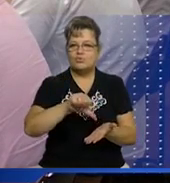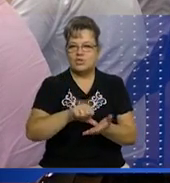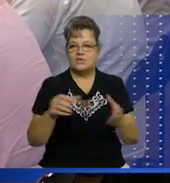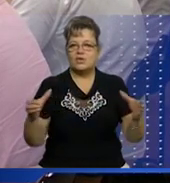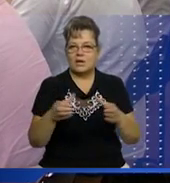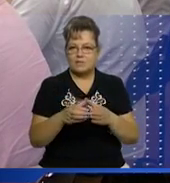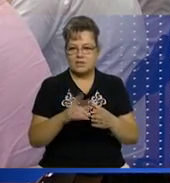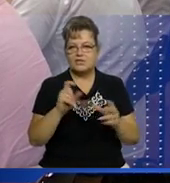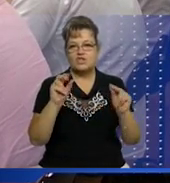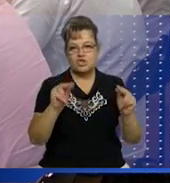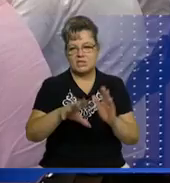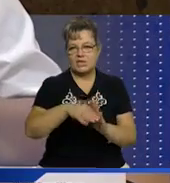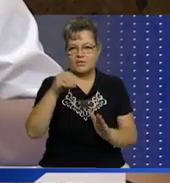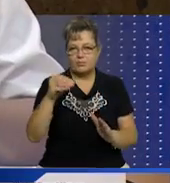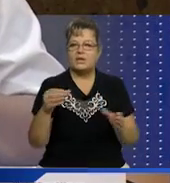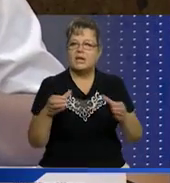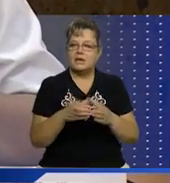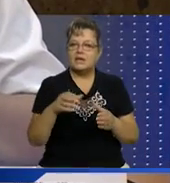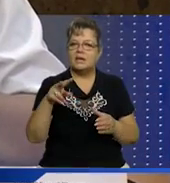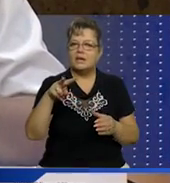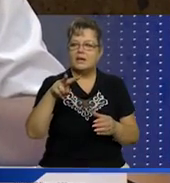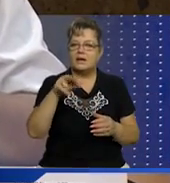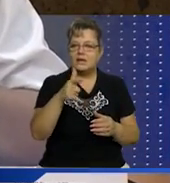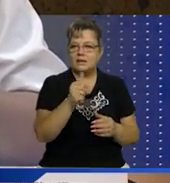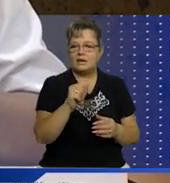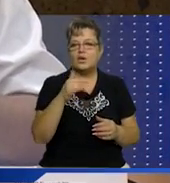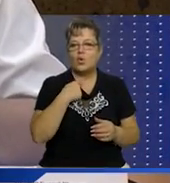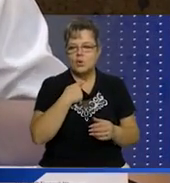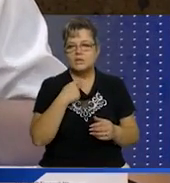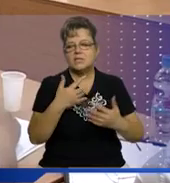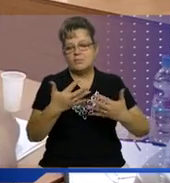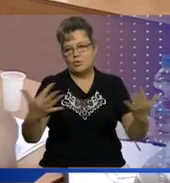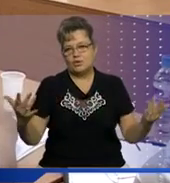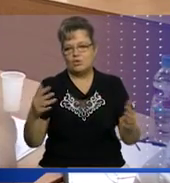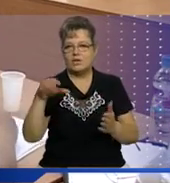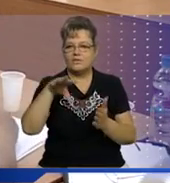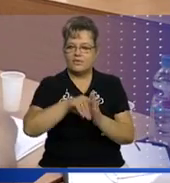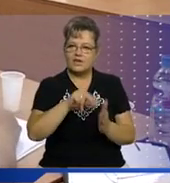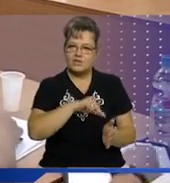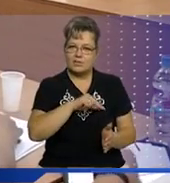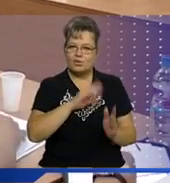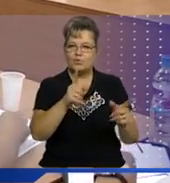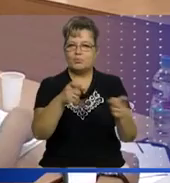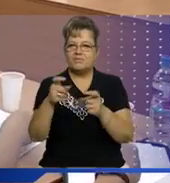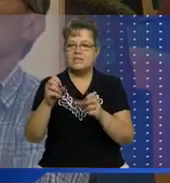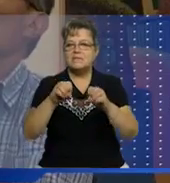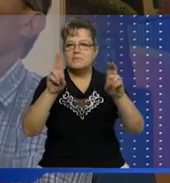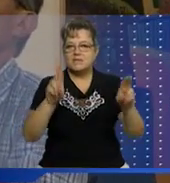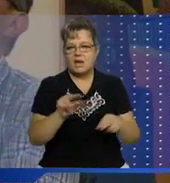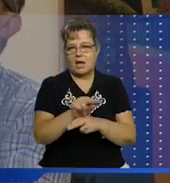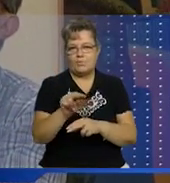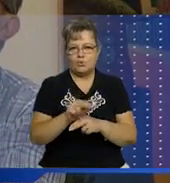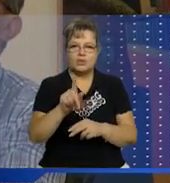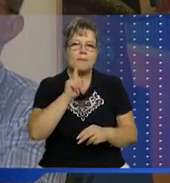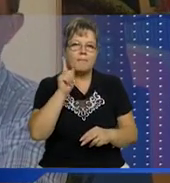наблюдении традиционно будут участвовать Комитет за честные выборы, Лига избирателей Ростов, «Голос» и многие другие. К работе в качестве наблюдателей